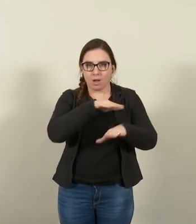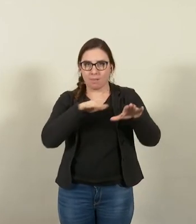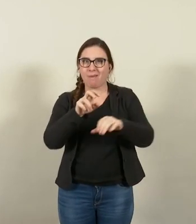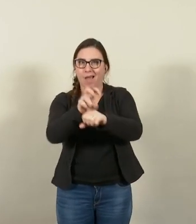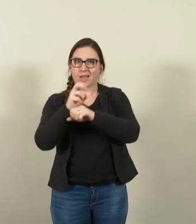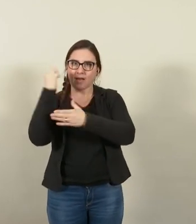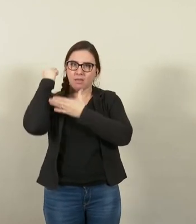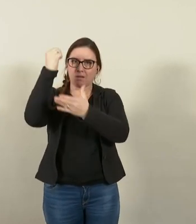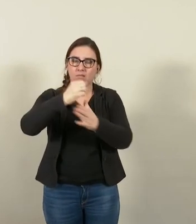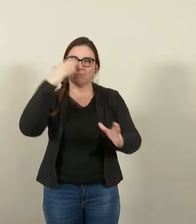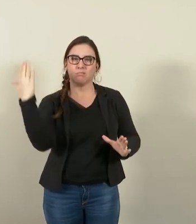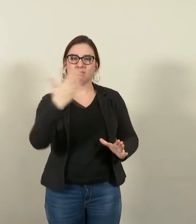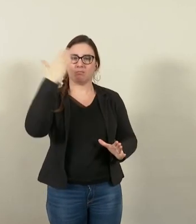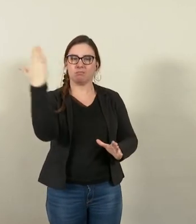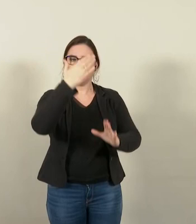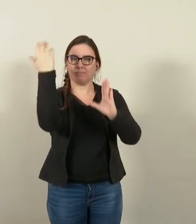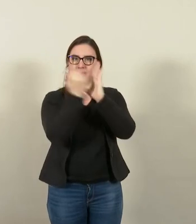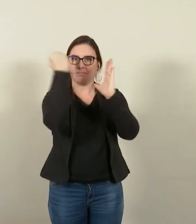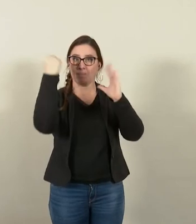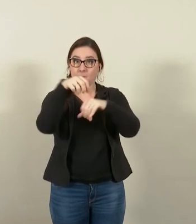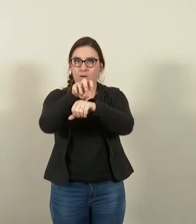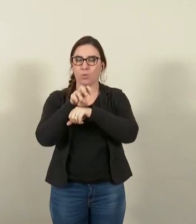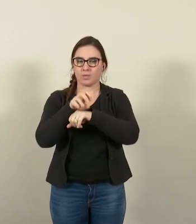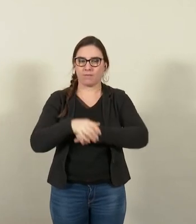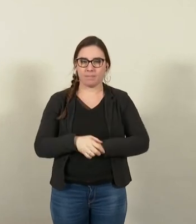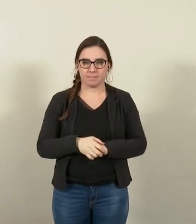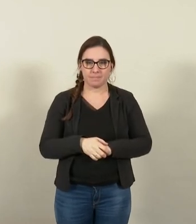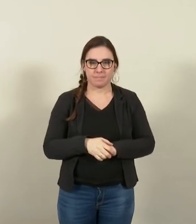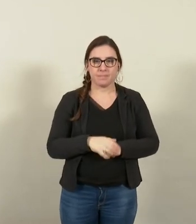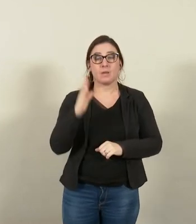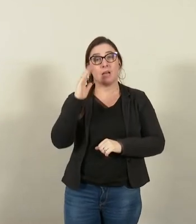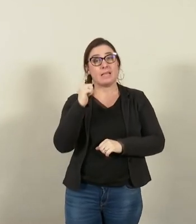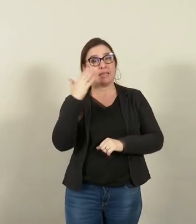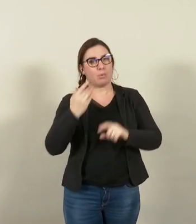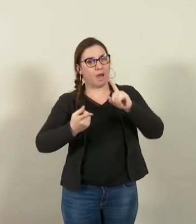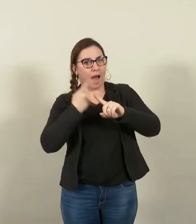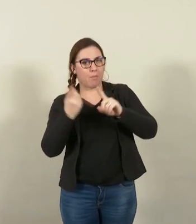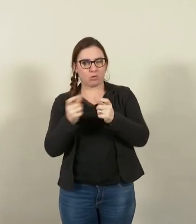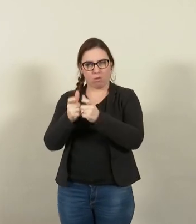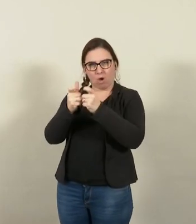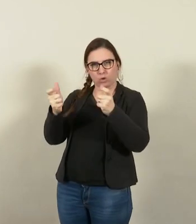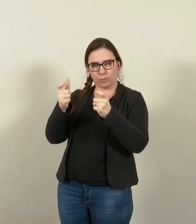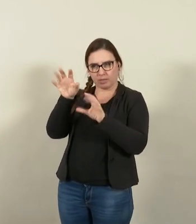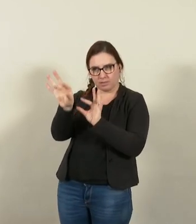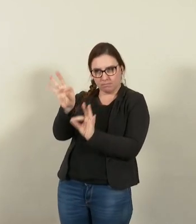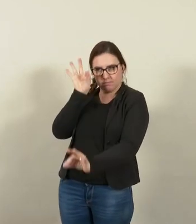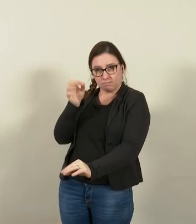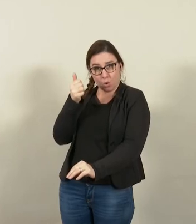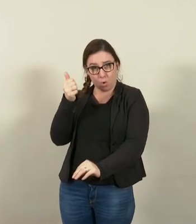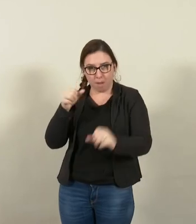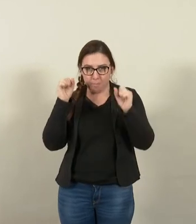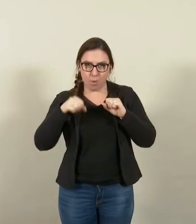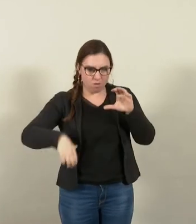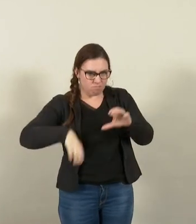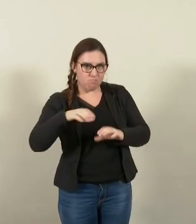patrimoine remarquable de la cité de l'abaye il était donc nécessaire de trouver un opérateur capable d'investir avec un